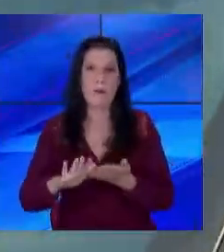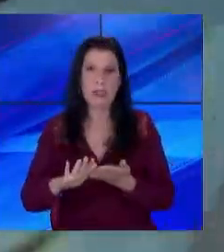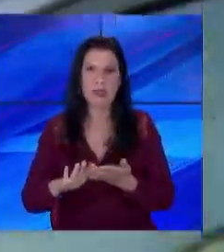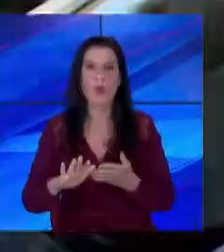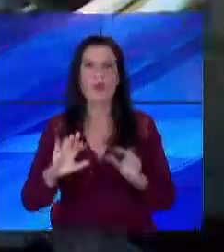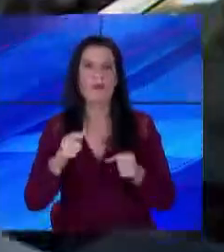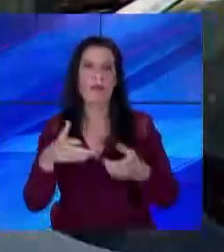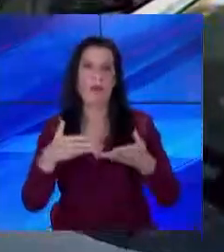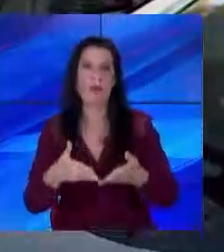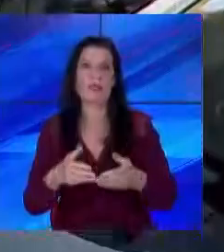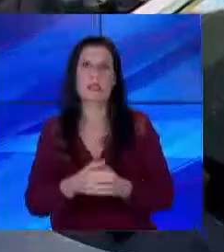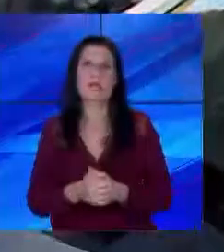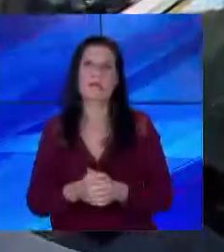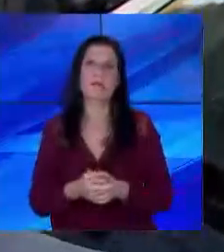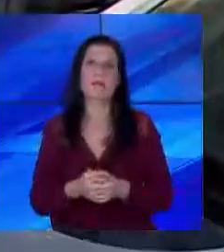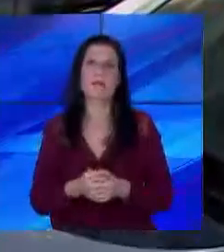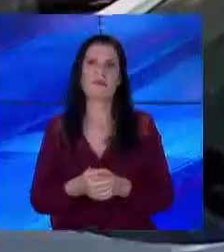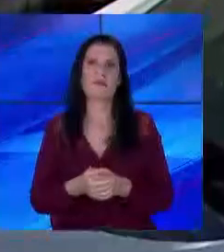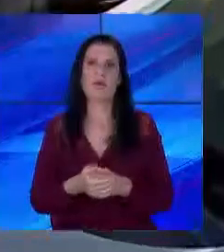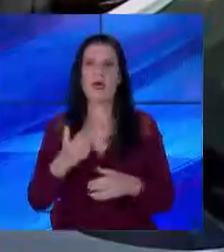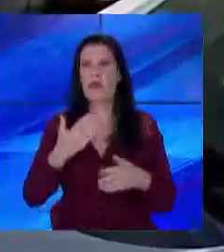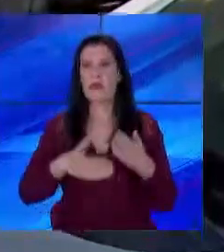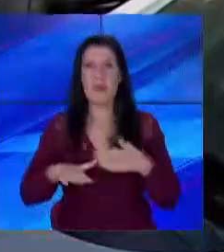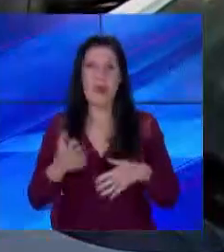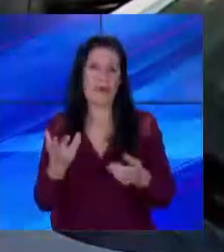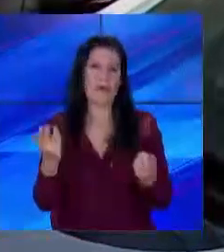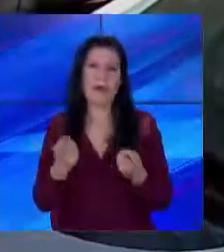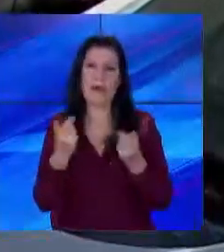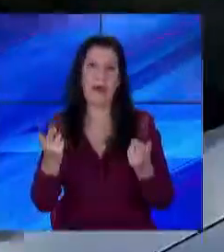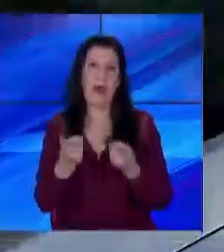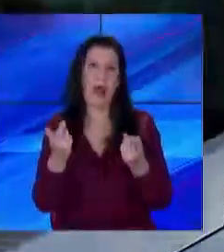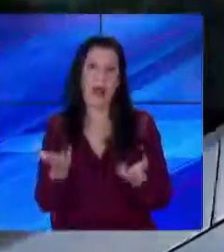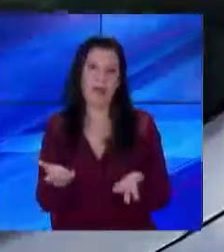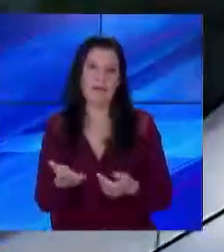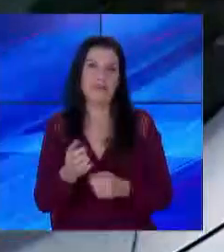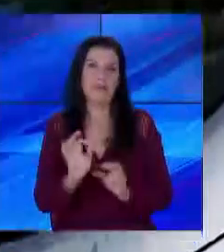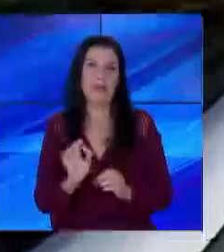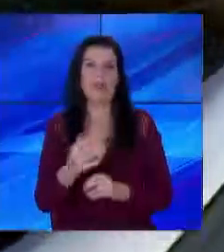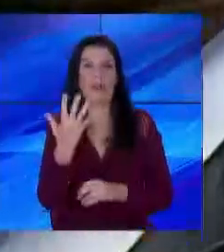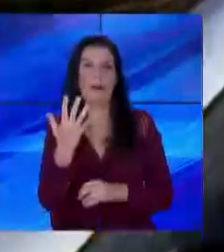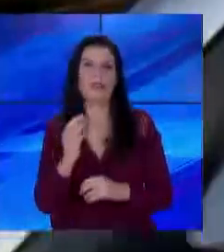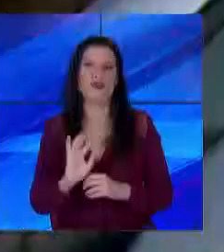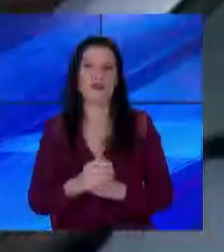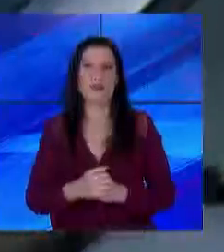השימוש. נוחות ההרכבה הייתה מאוד מאוד פשוטה, אני מדרגת את זה ב-5.